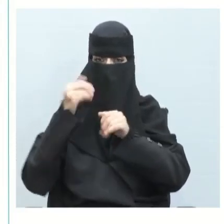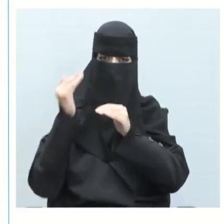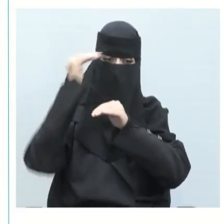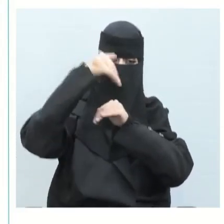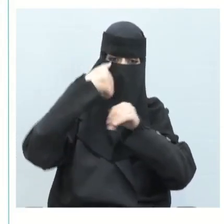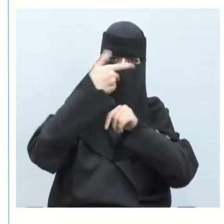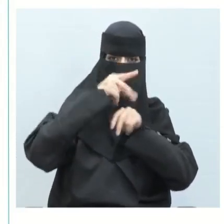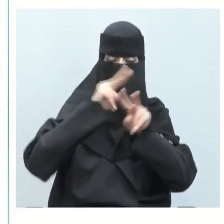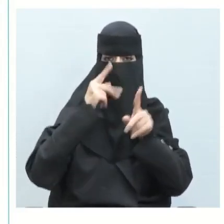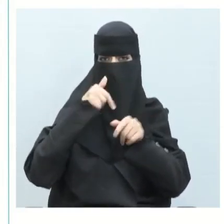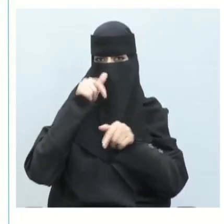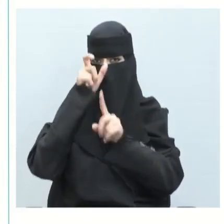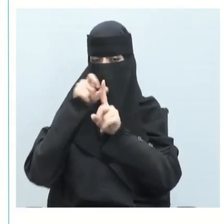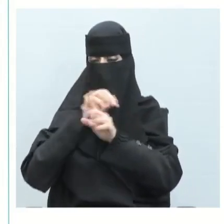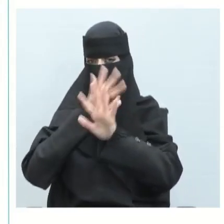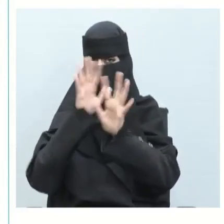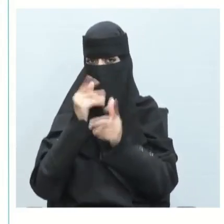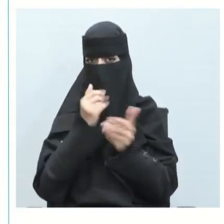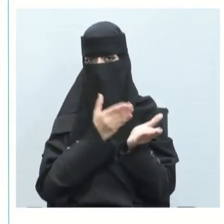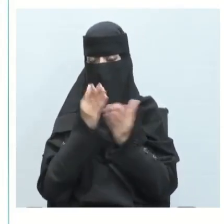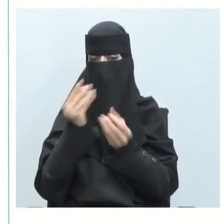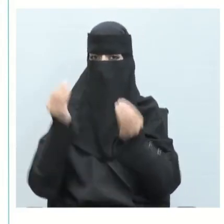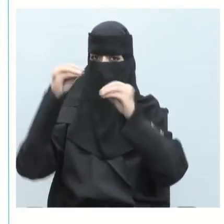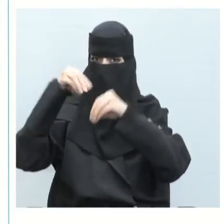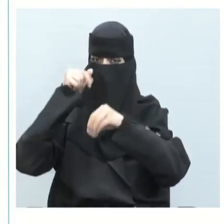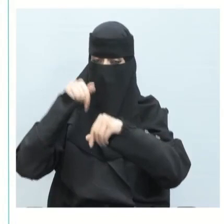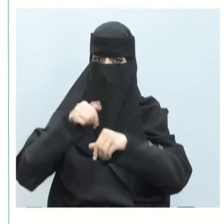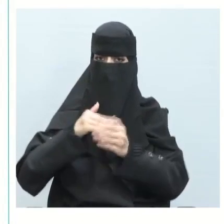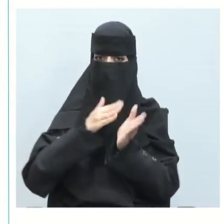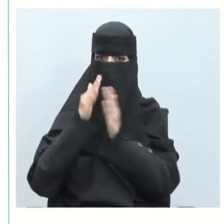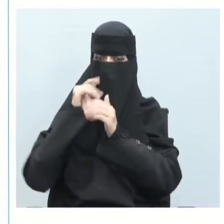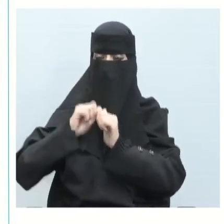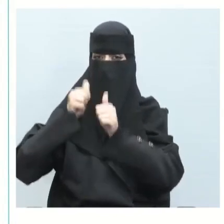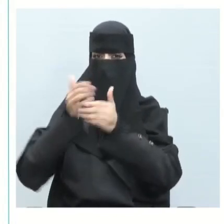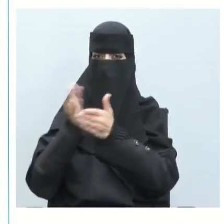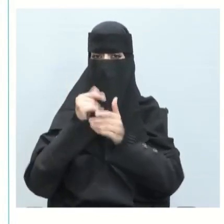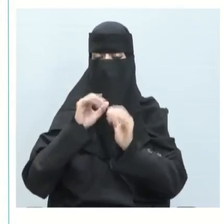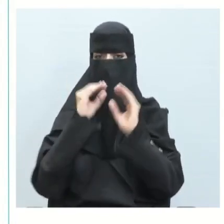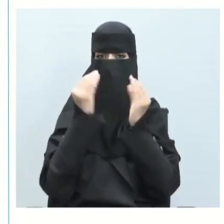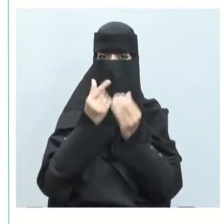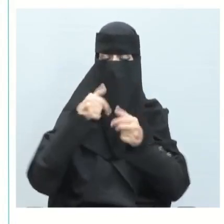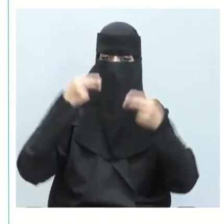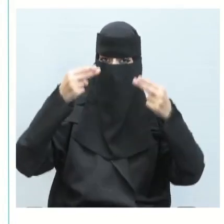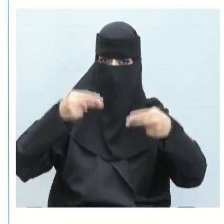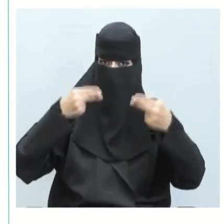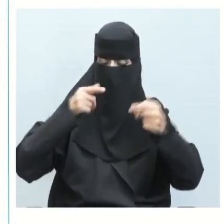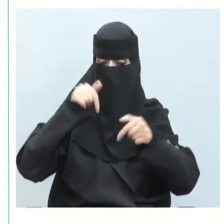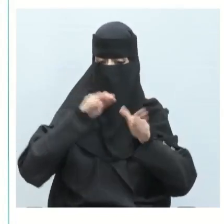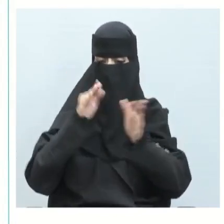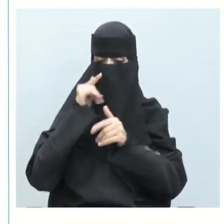مختلفه عن الاخرين كل ذلك من الخدمات الاضافيه التي تقدمها ادارات الفعاليات او اداره